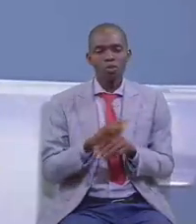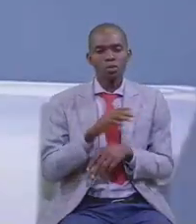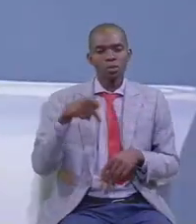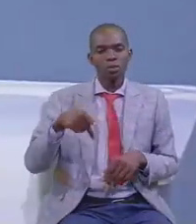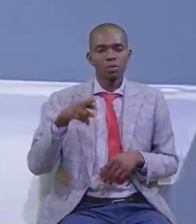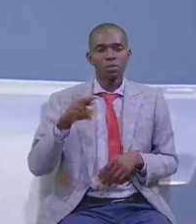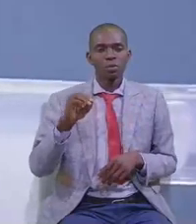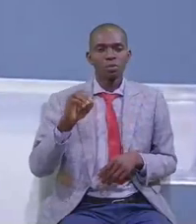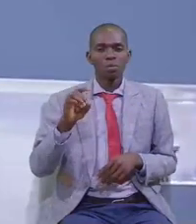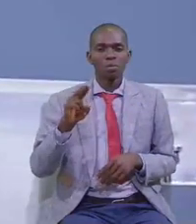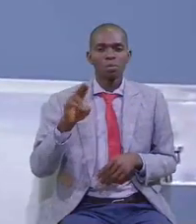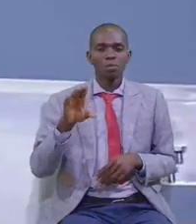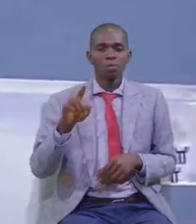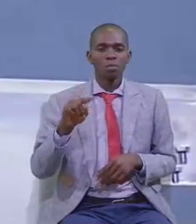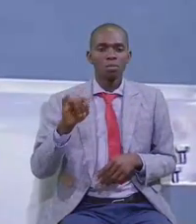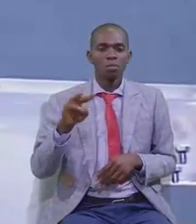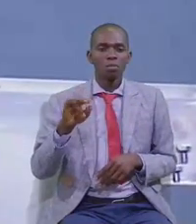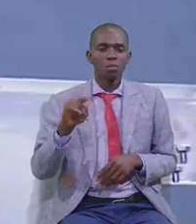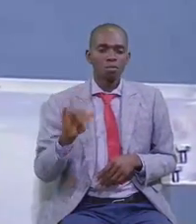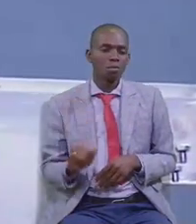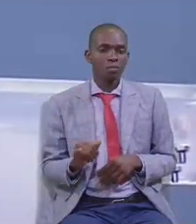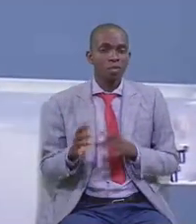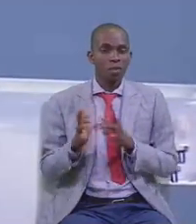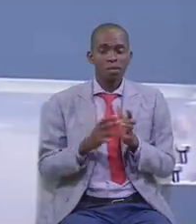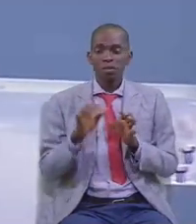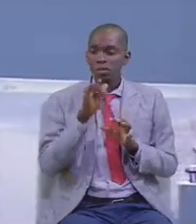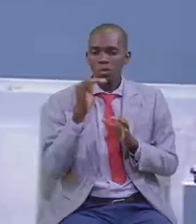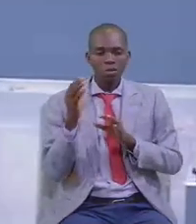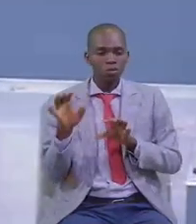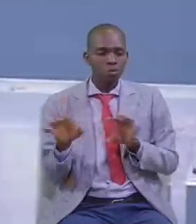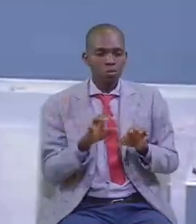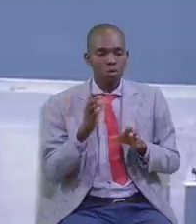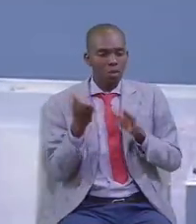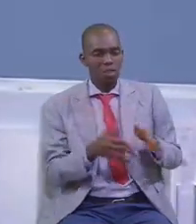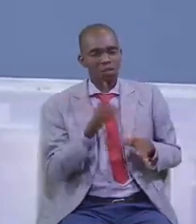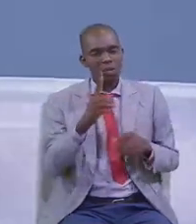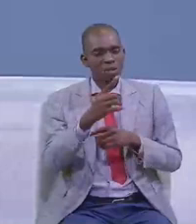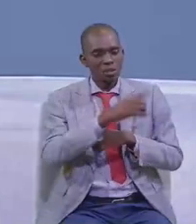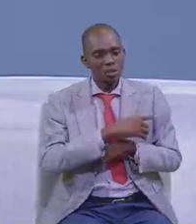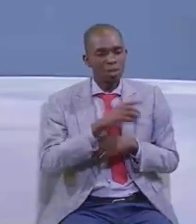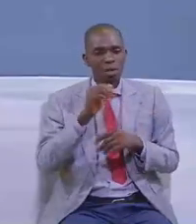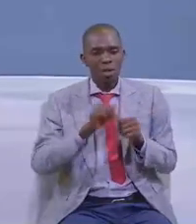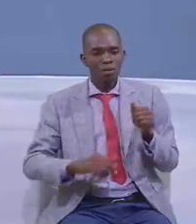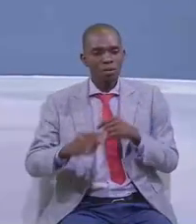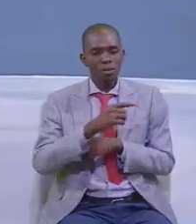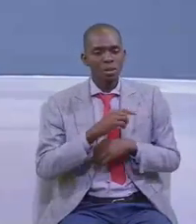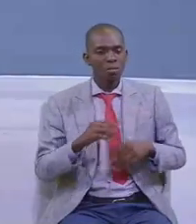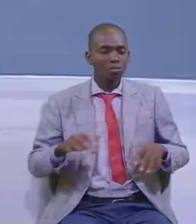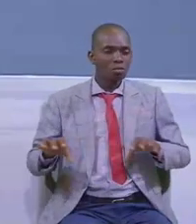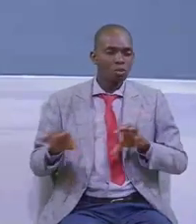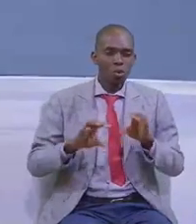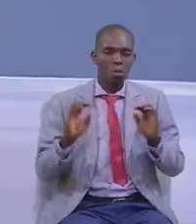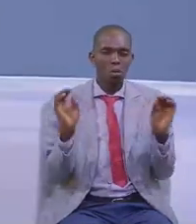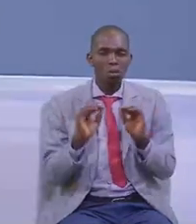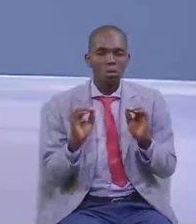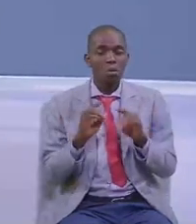Jésus n'a laissé aucun jour oisif. Chaque jour, il enseignait quelqu'un. Il